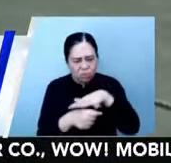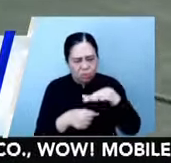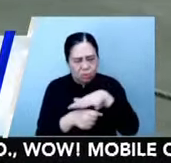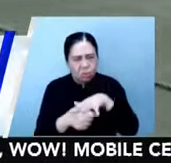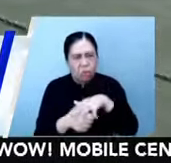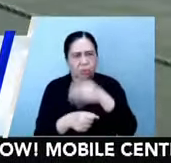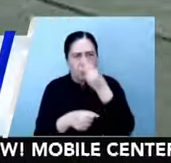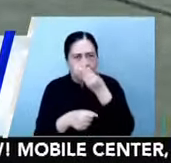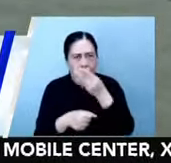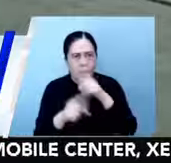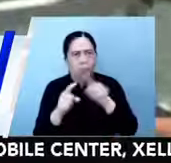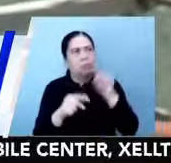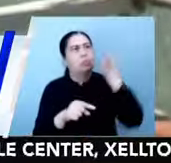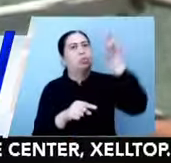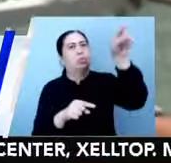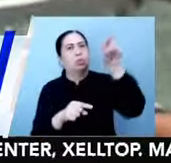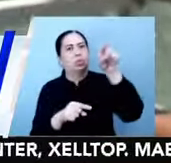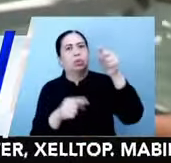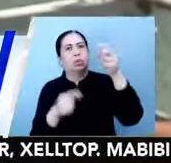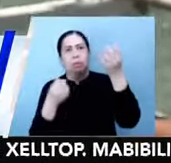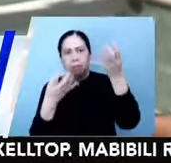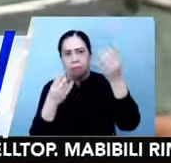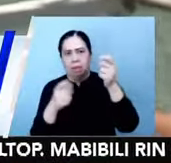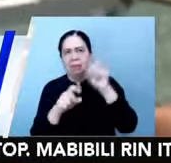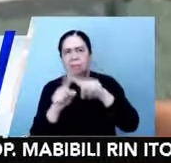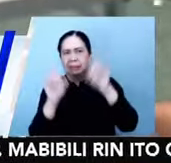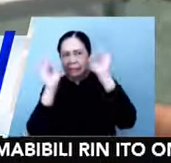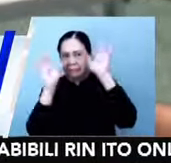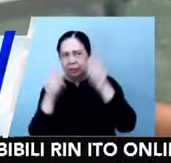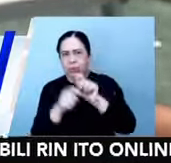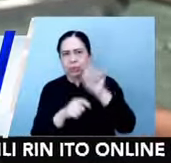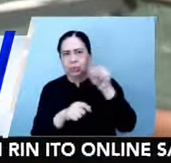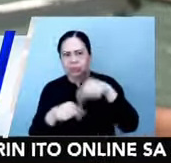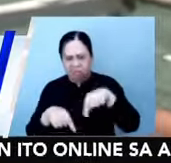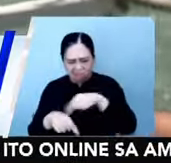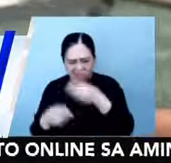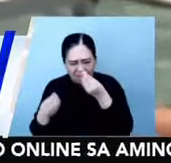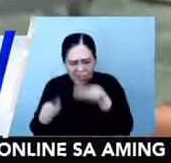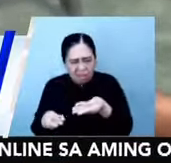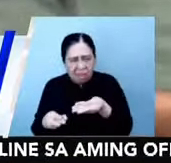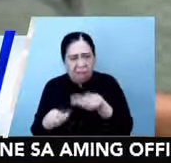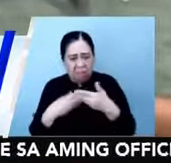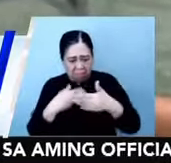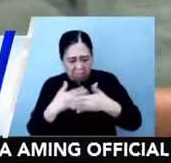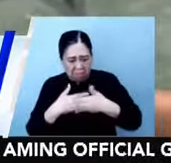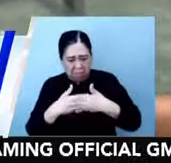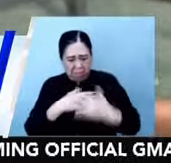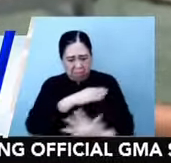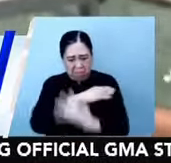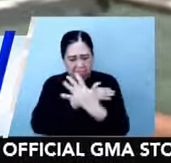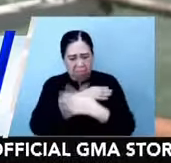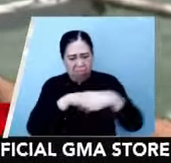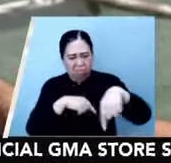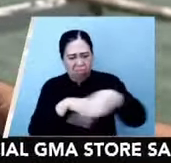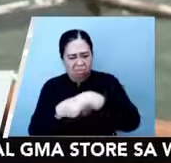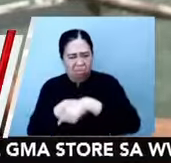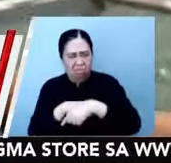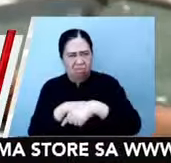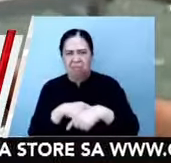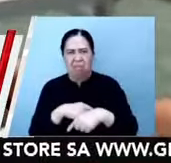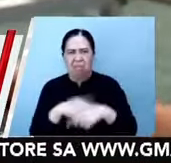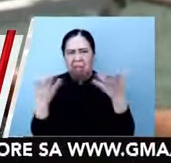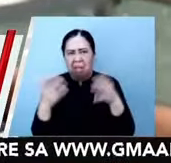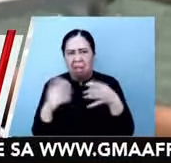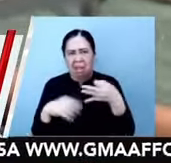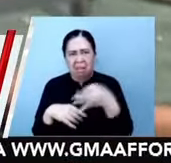delikado na karagatan. Doon lang po kami kikita ng pira eh. Kung mayroon naman sa malapit, hindi na kami pupunta sa